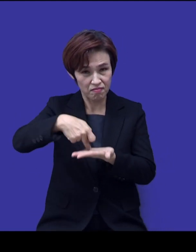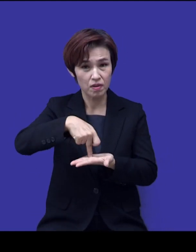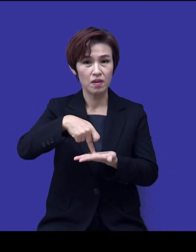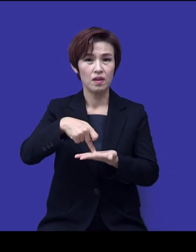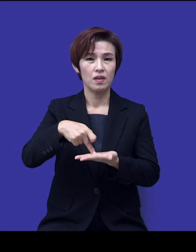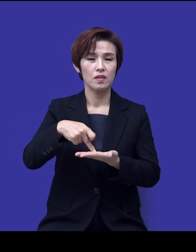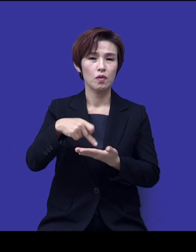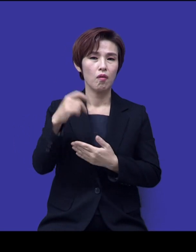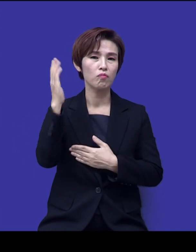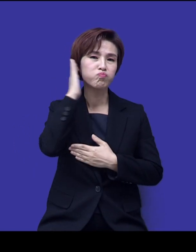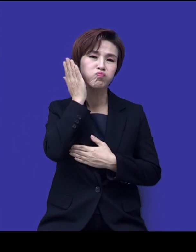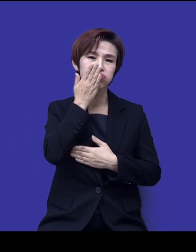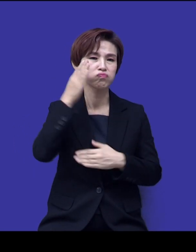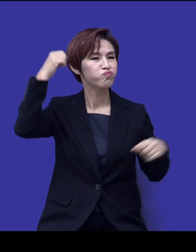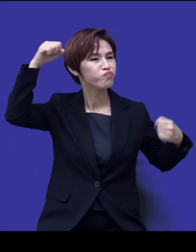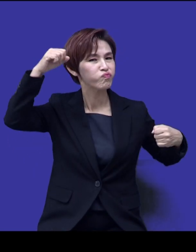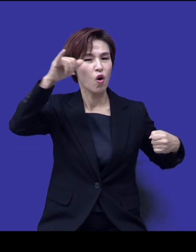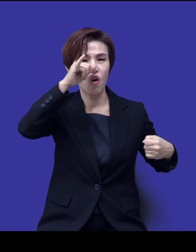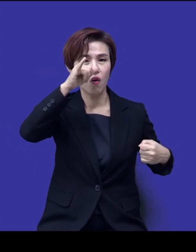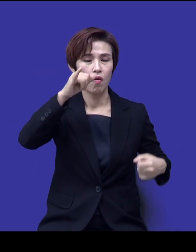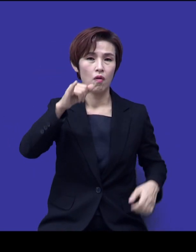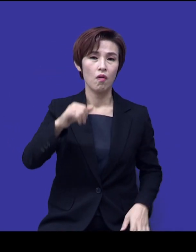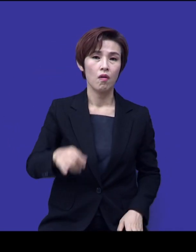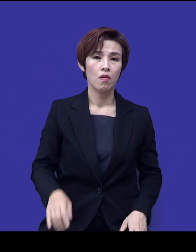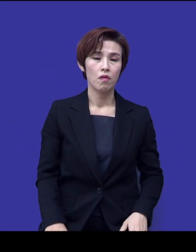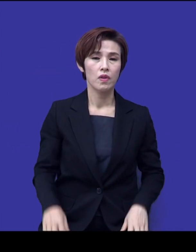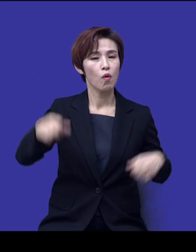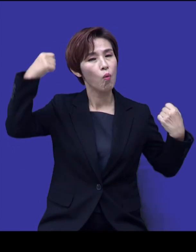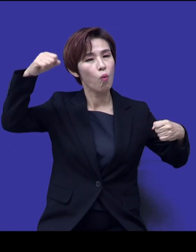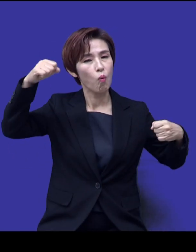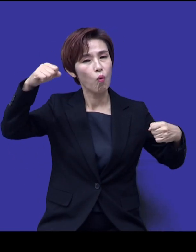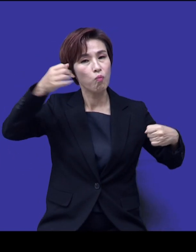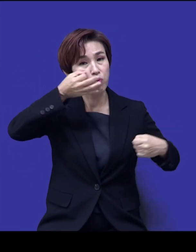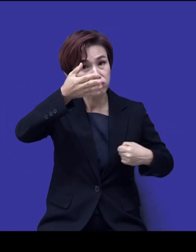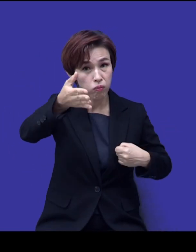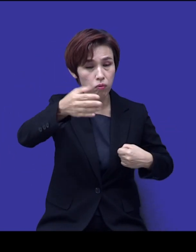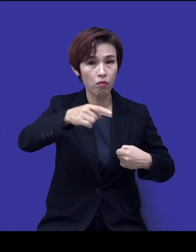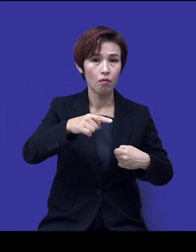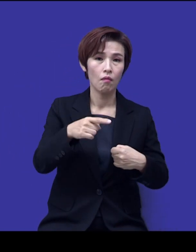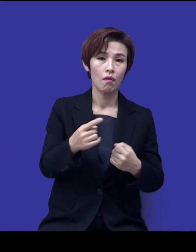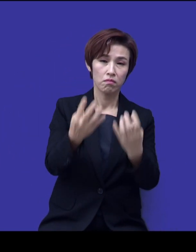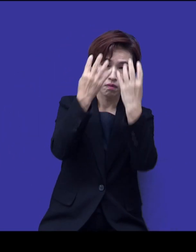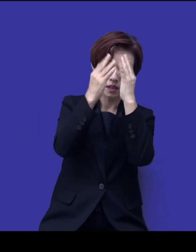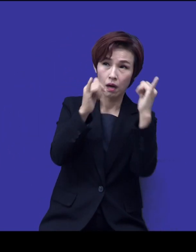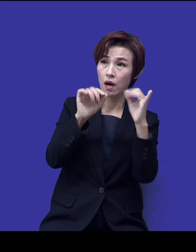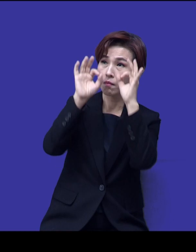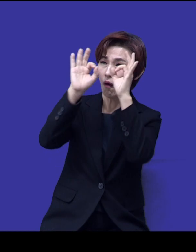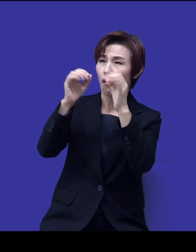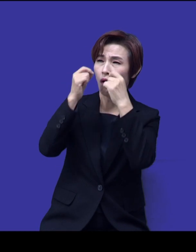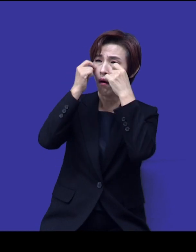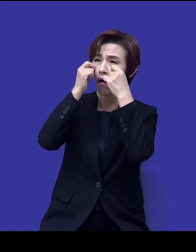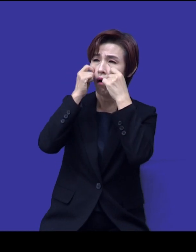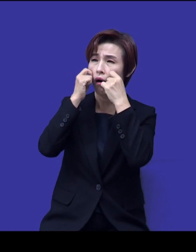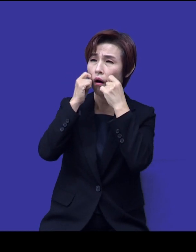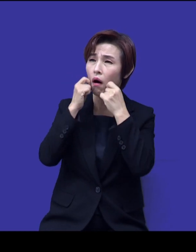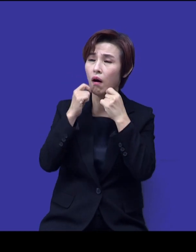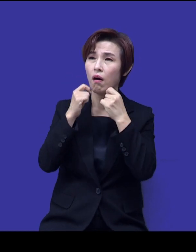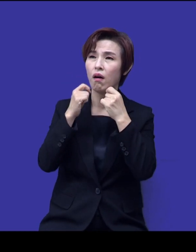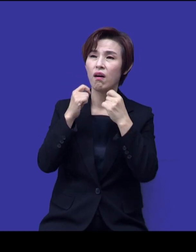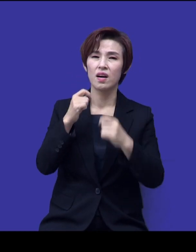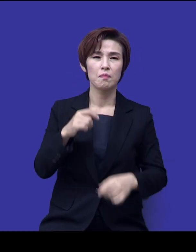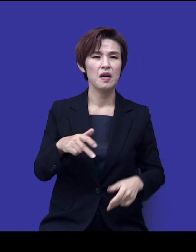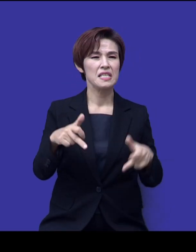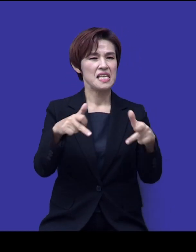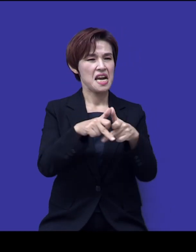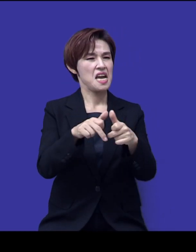이런 장애인들인데 예. 그걸 보던 수영자들이 우시는 거예요. 아... 얘들이 무슨 장애를 극복합시다